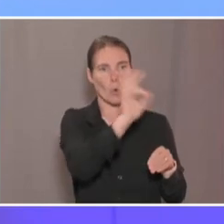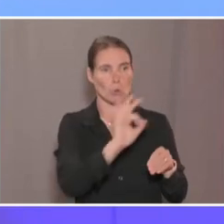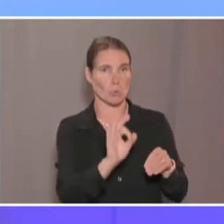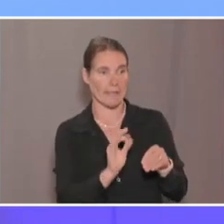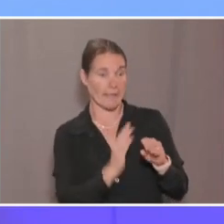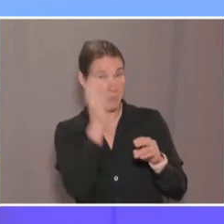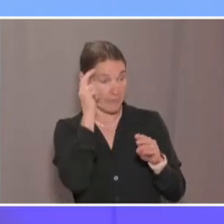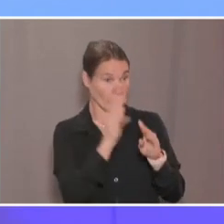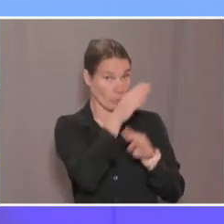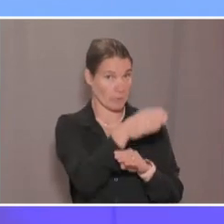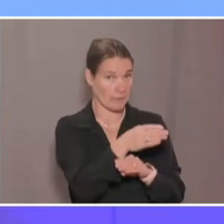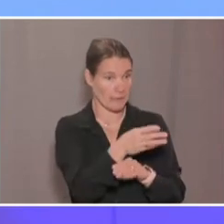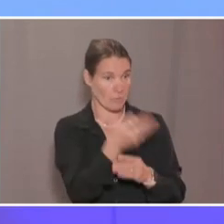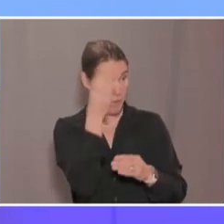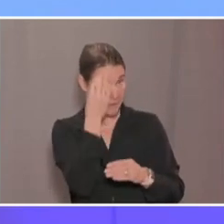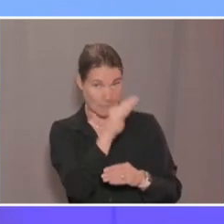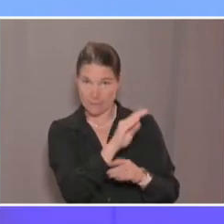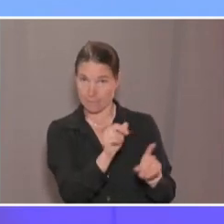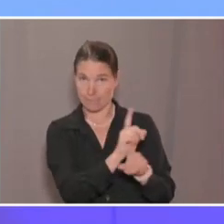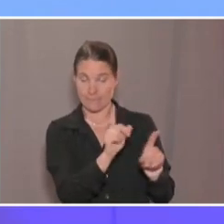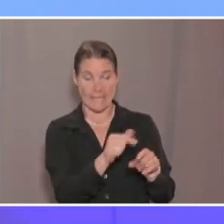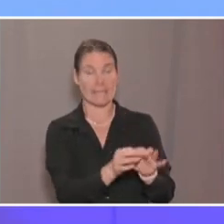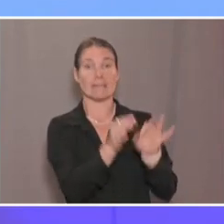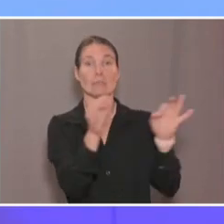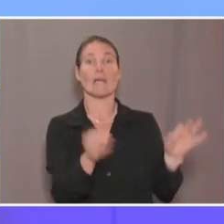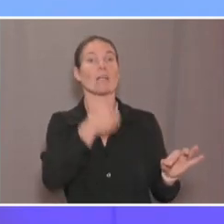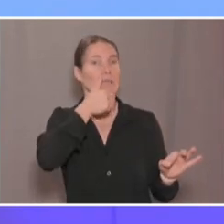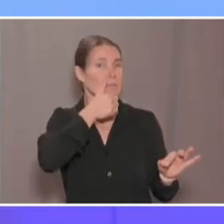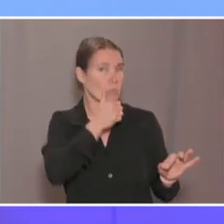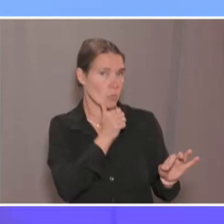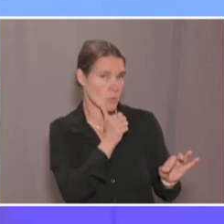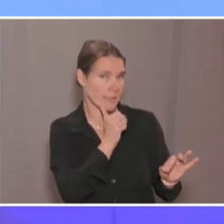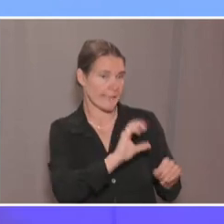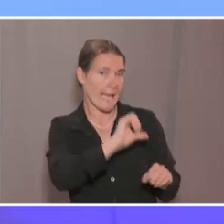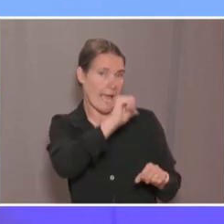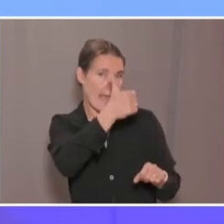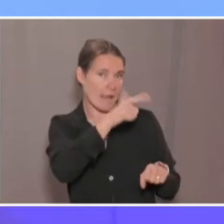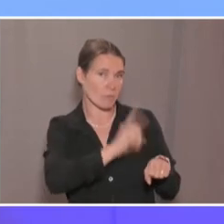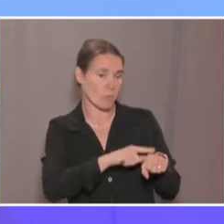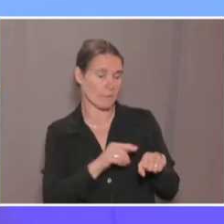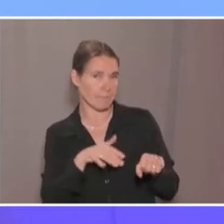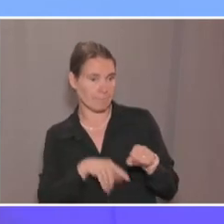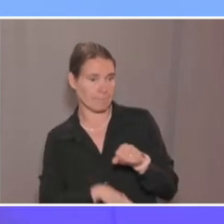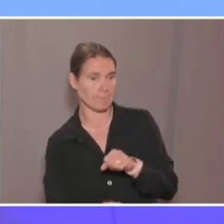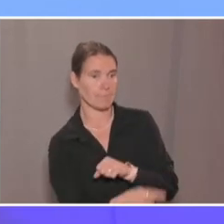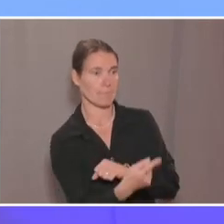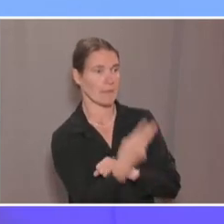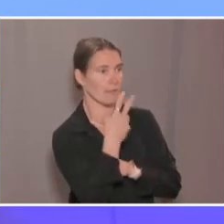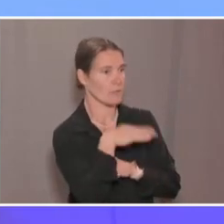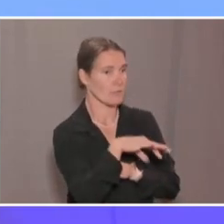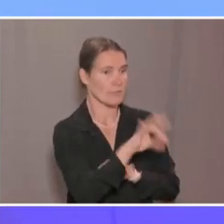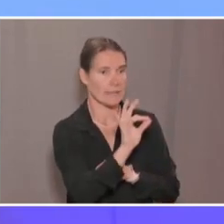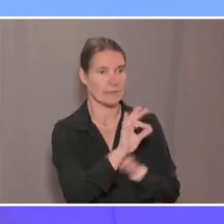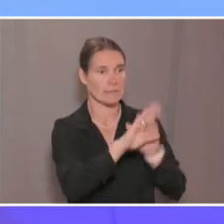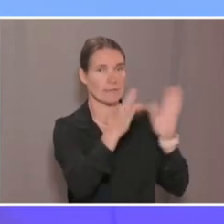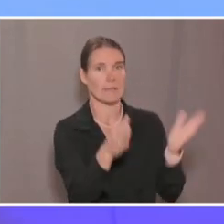unangemeldet. Als sie an diesem Tag, es war ein Montag, gegen 11 Uhr eintrafen, fanden sie die Einrichtung